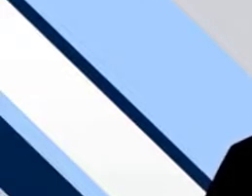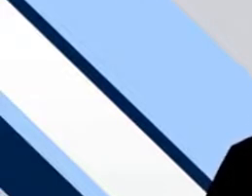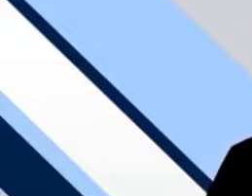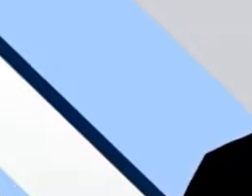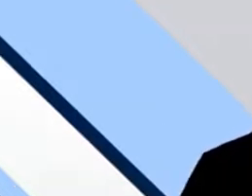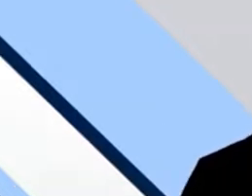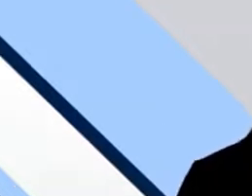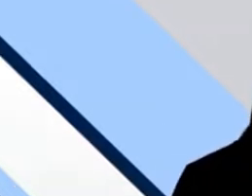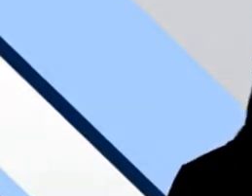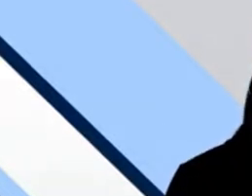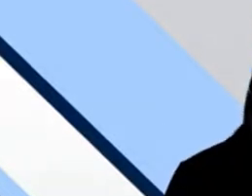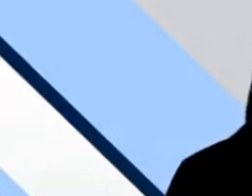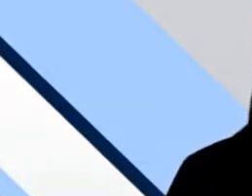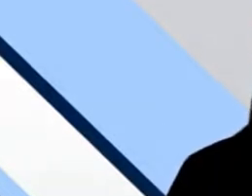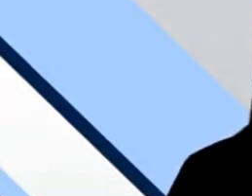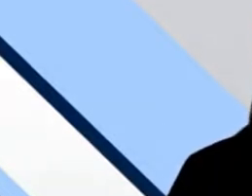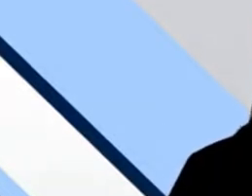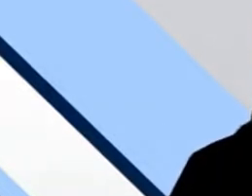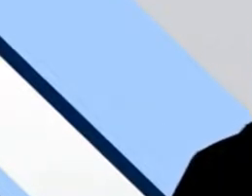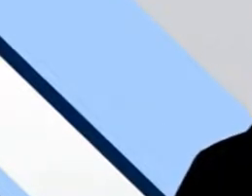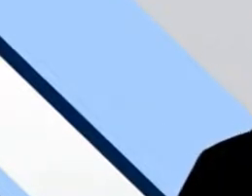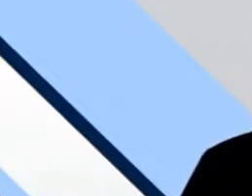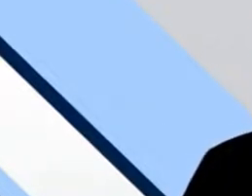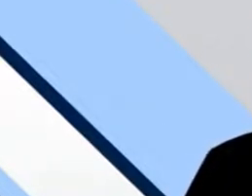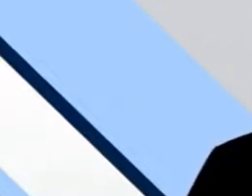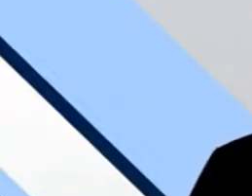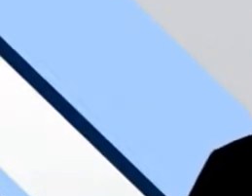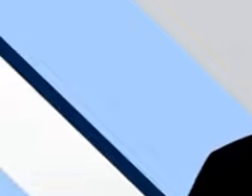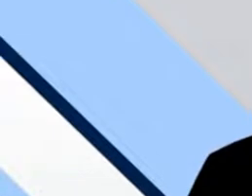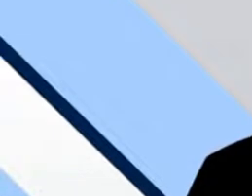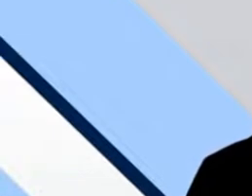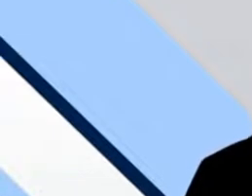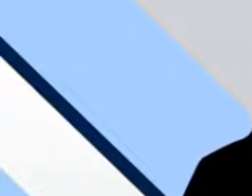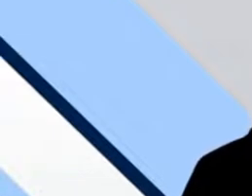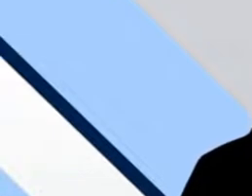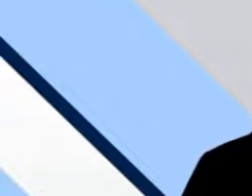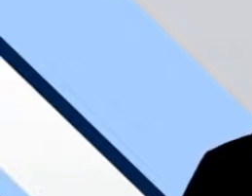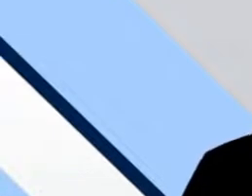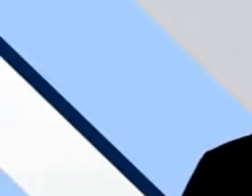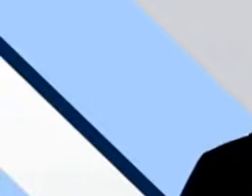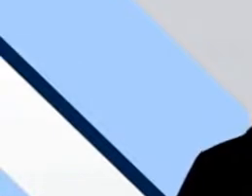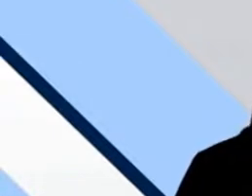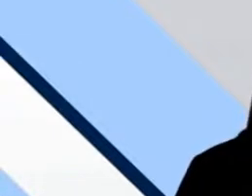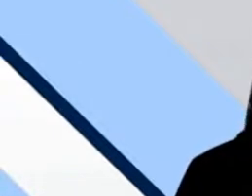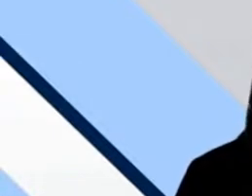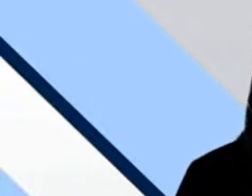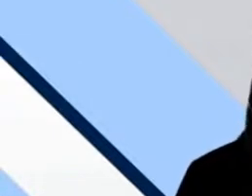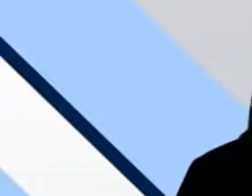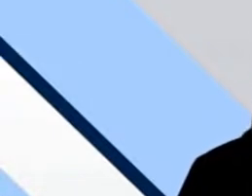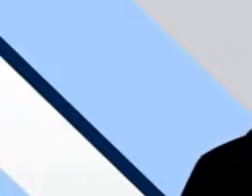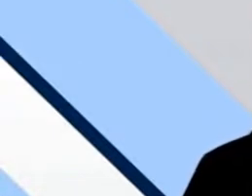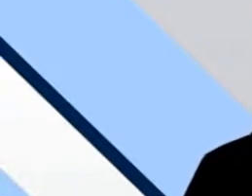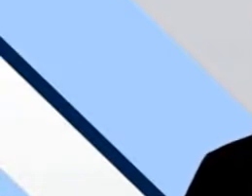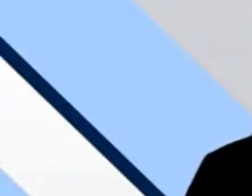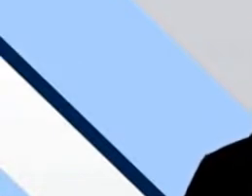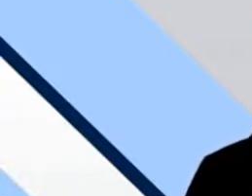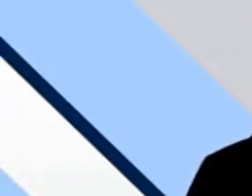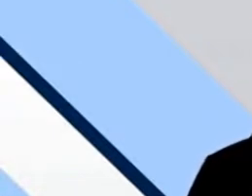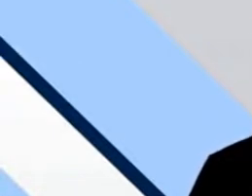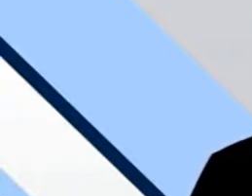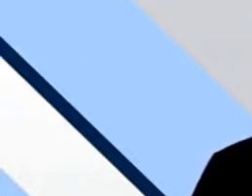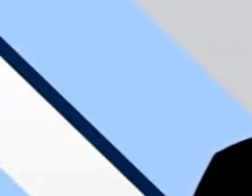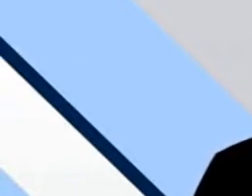inyong anak? Meron niyang sa DepEd. Ang itulay online tutorial ay libre at handog ng ating